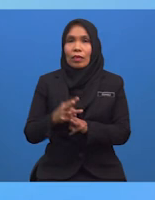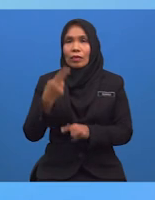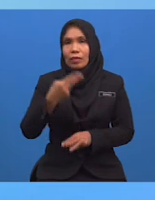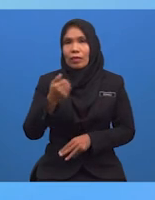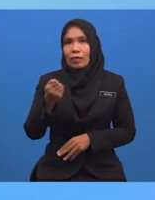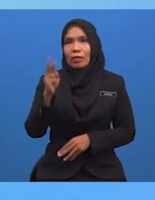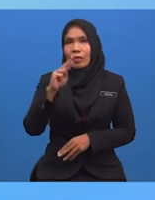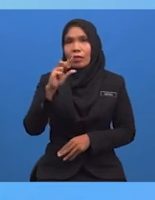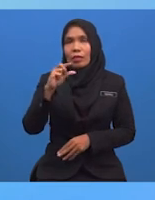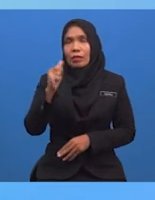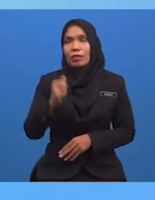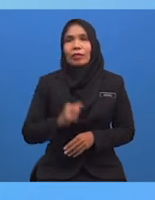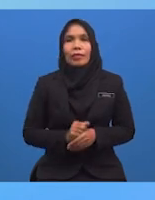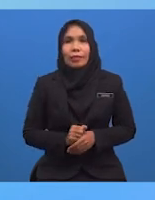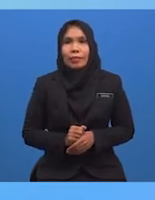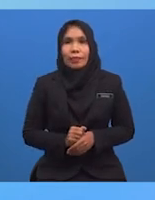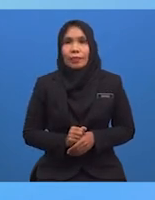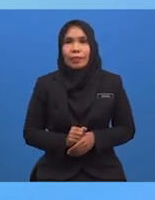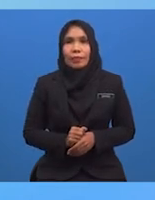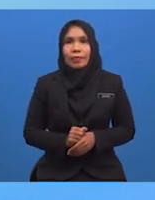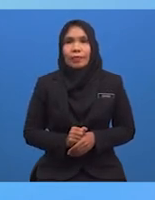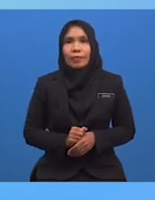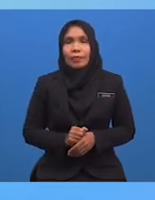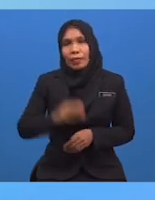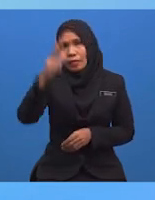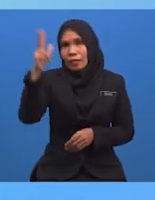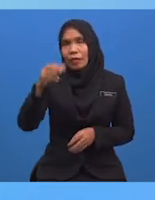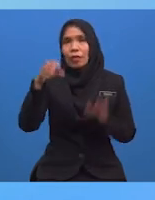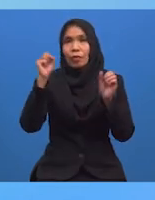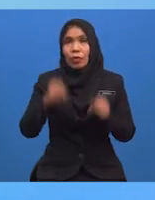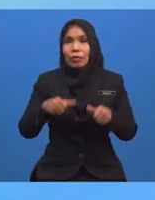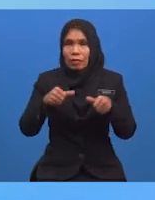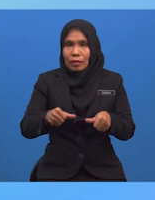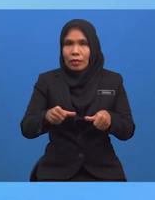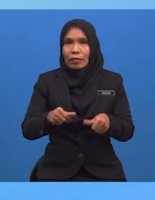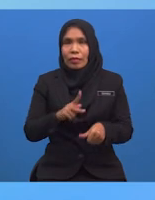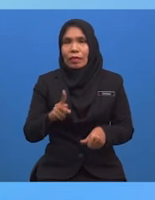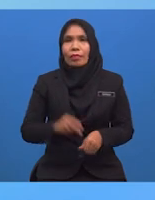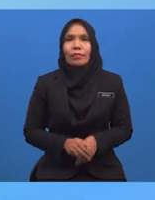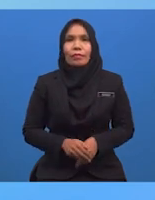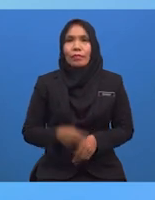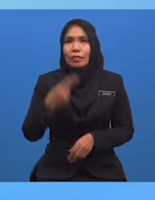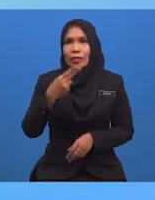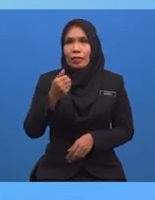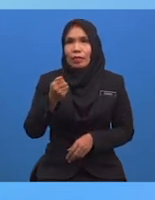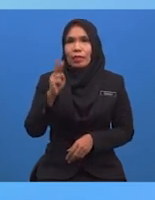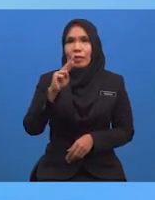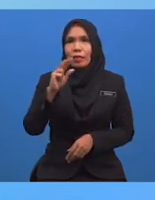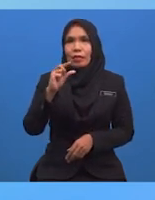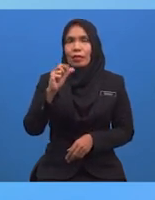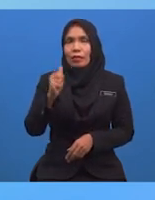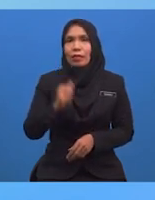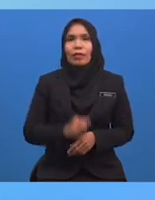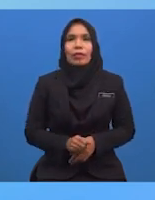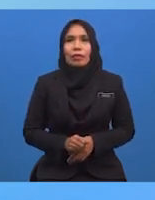iaitu kerajaan boleh menetapkan harga siling terhadap input pengeluaran, misalnya penetapan harga